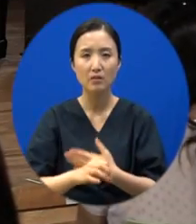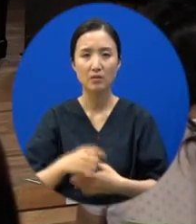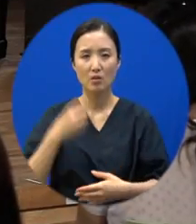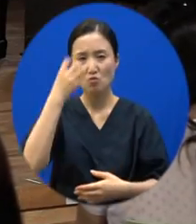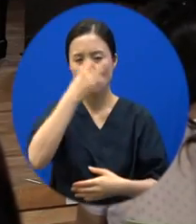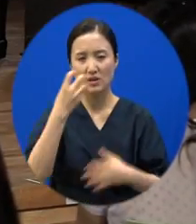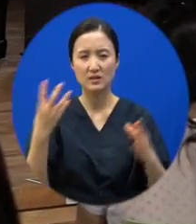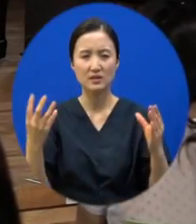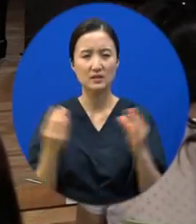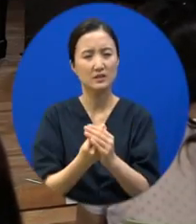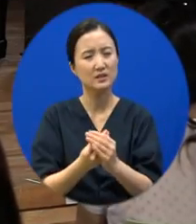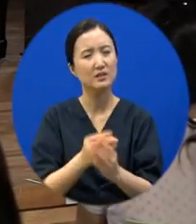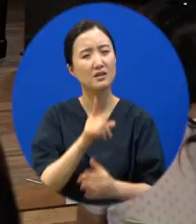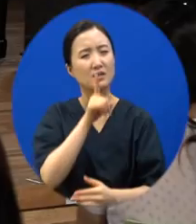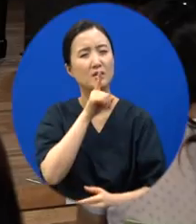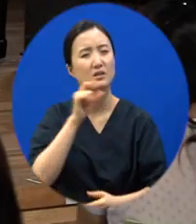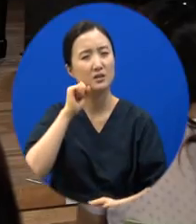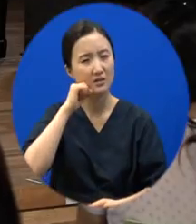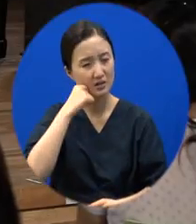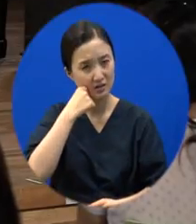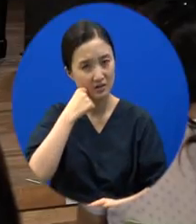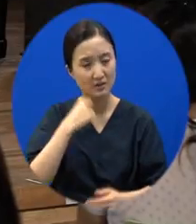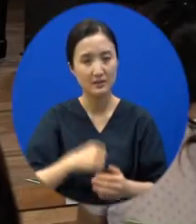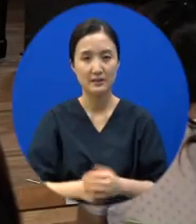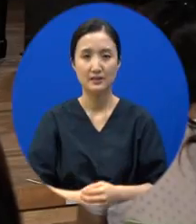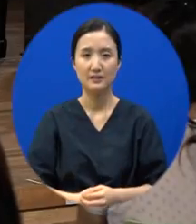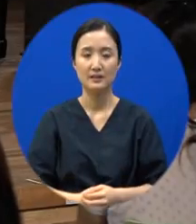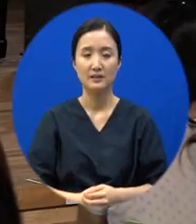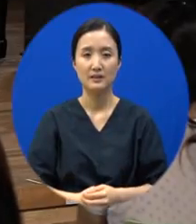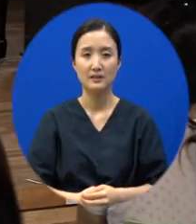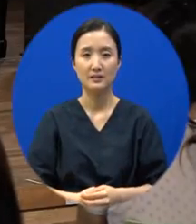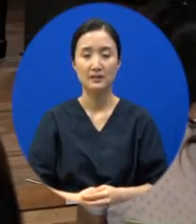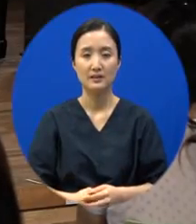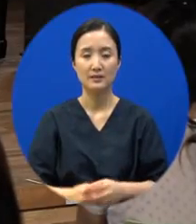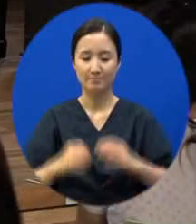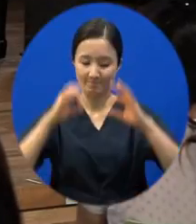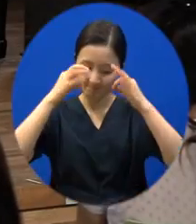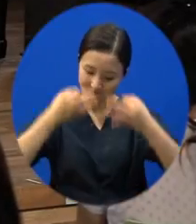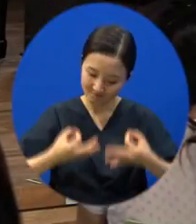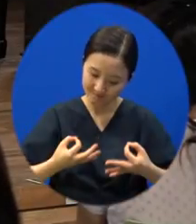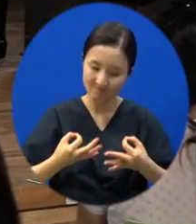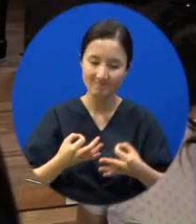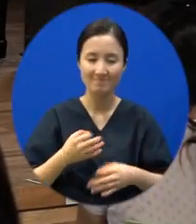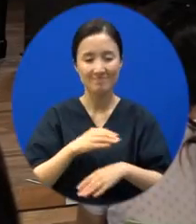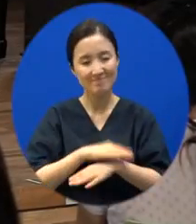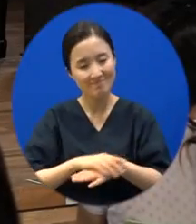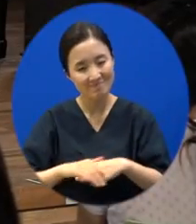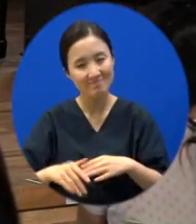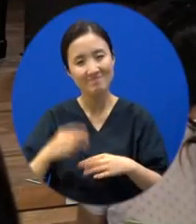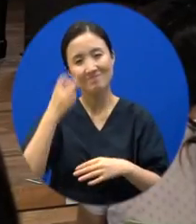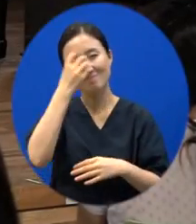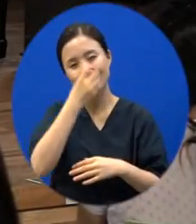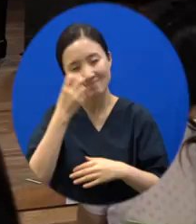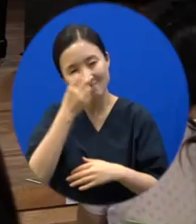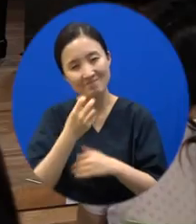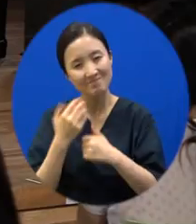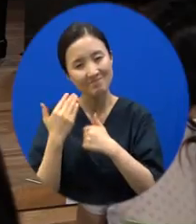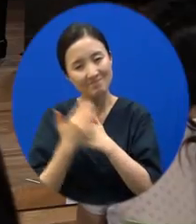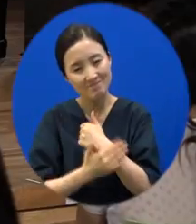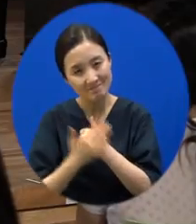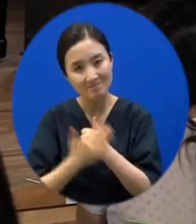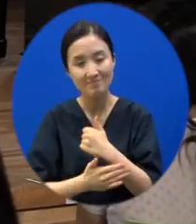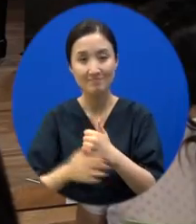거죠. 네. 나를 돌보는 행위다. 내가 스스로 나를 돌보는 행위를 쭉 지속을 하게 될